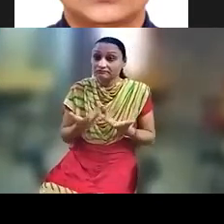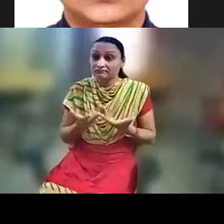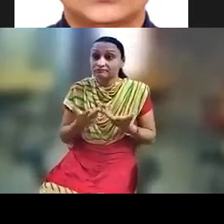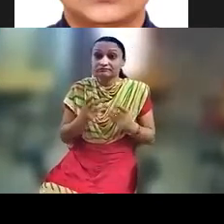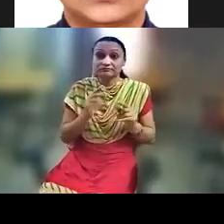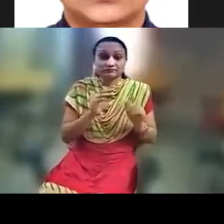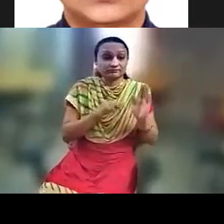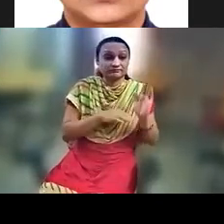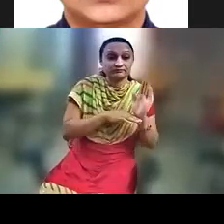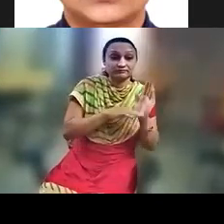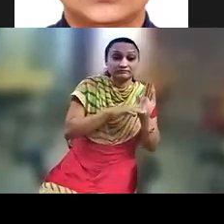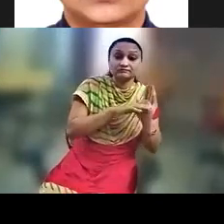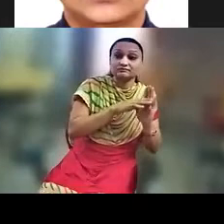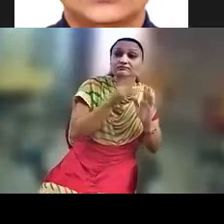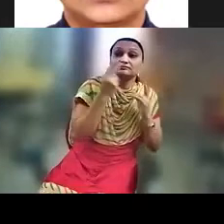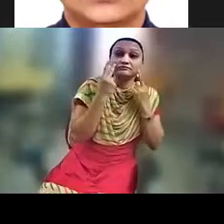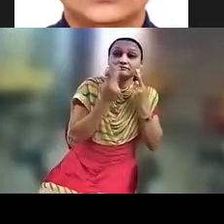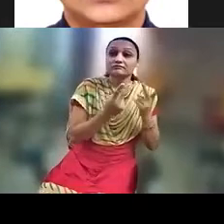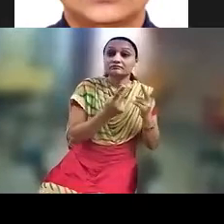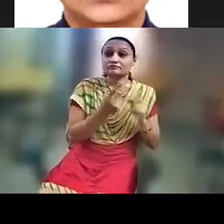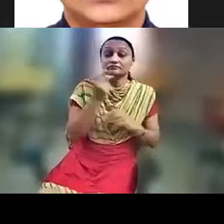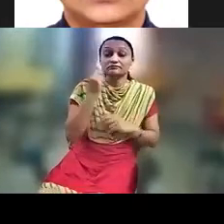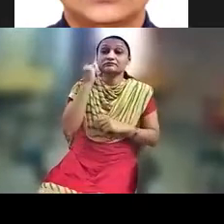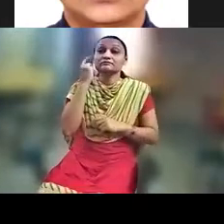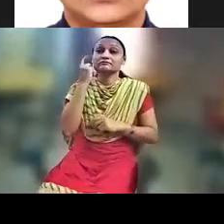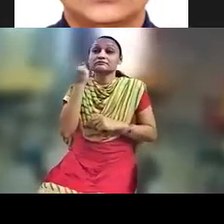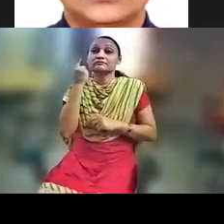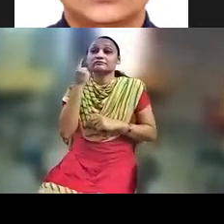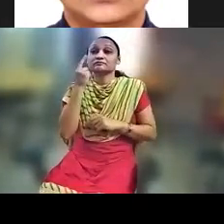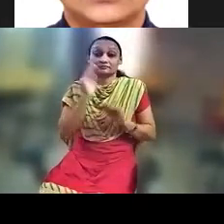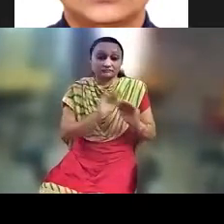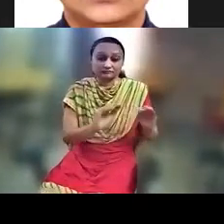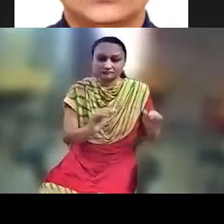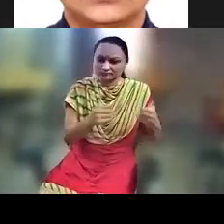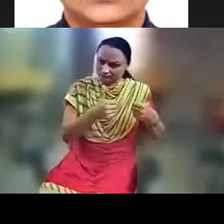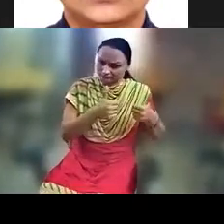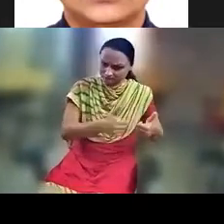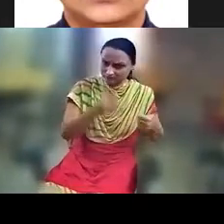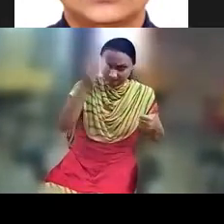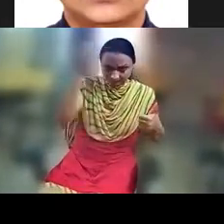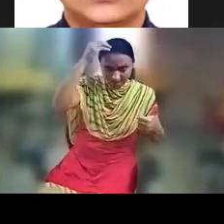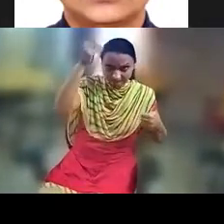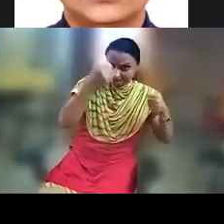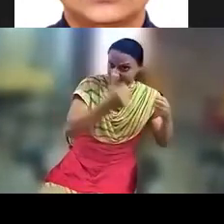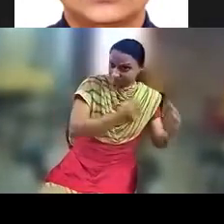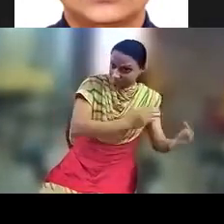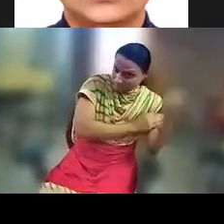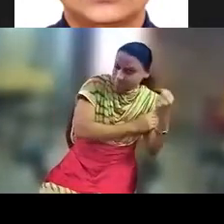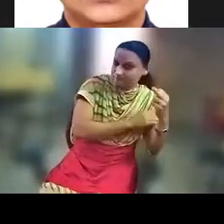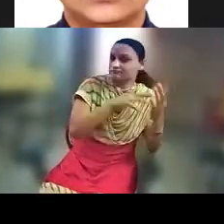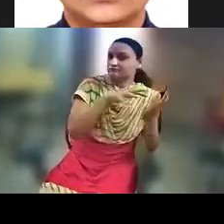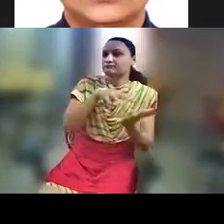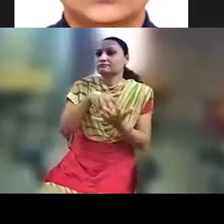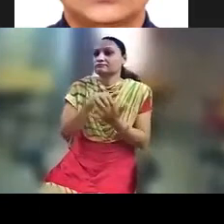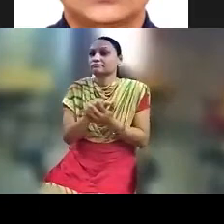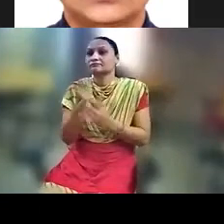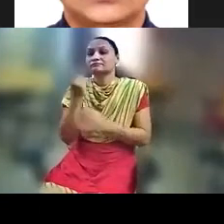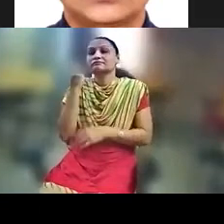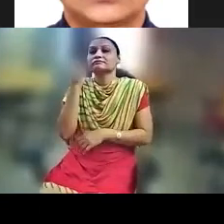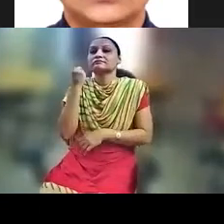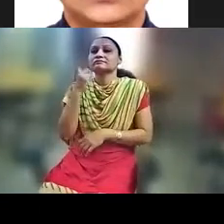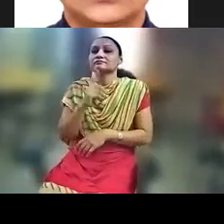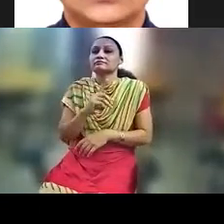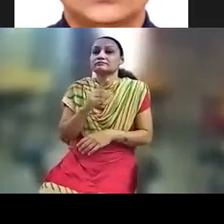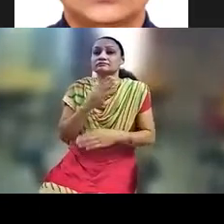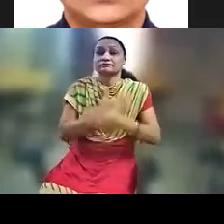क्या इंडिकेटर्स हैं जो हमें ये बताते हैं कि बच्चों की वेलबींग अच्छी है. फिर नेक्स्ट होगा कि डिसेबल्ड बच्चों का